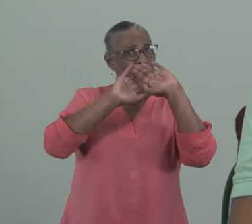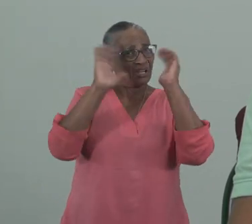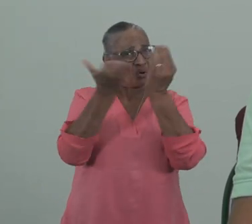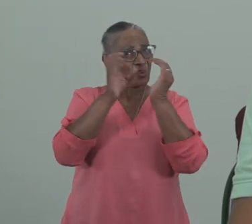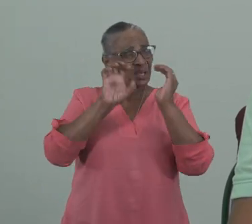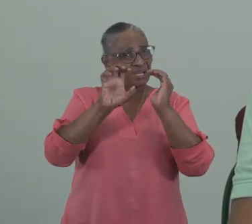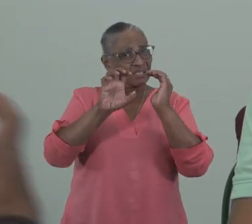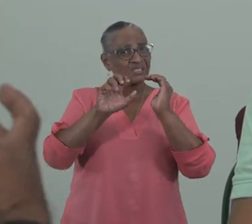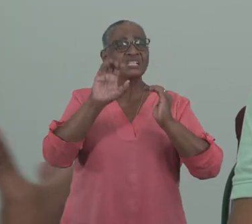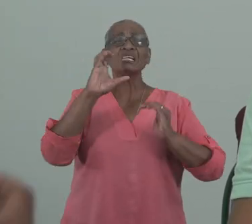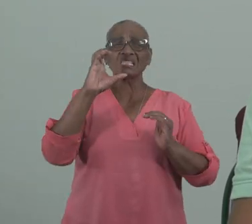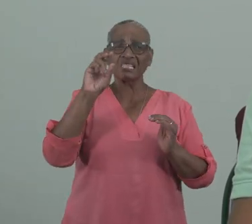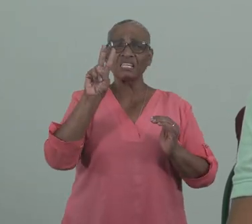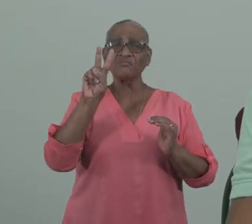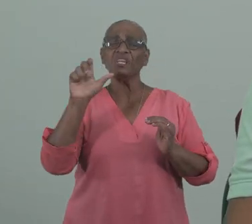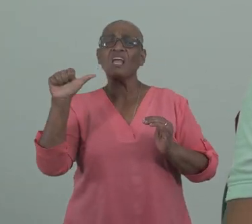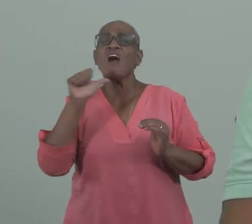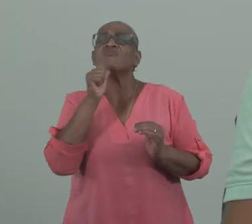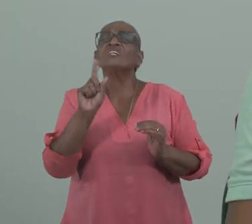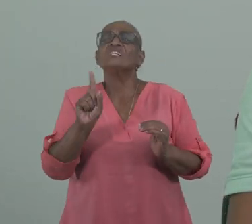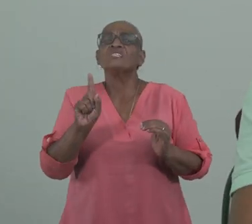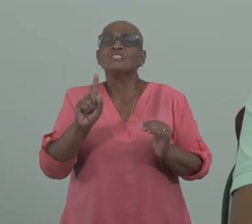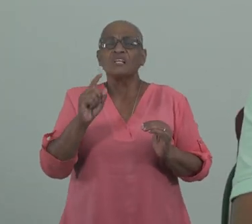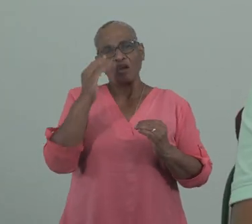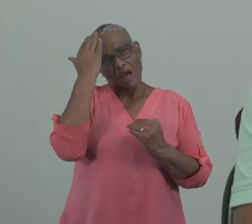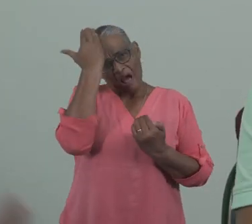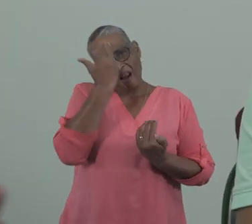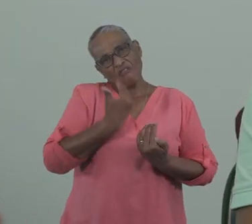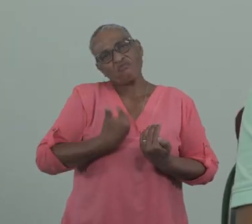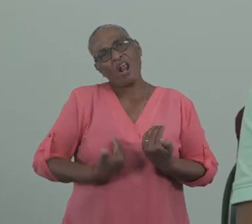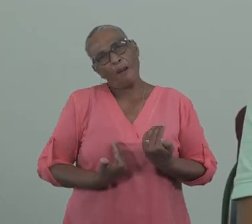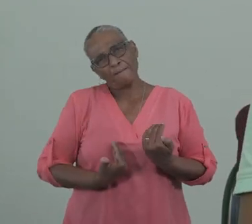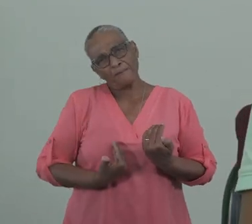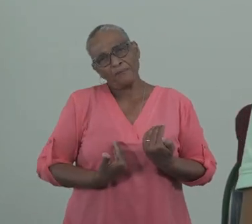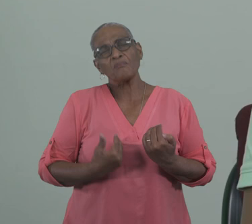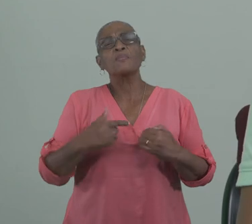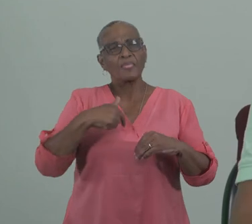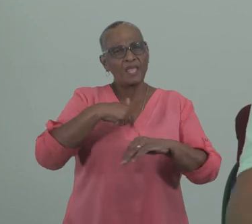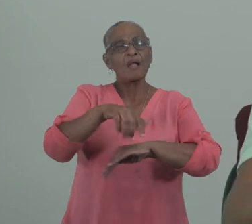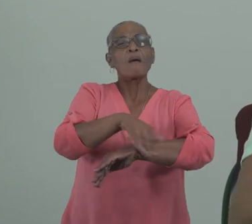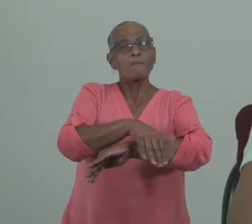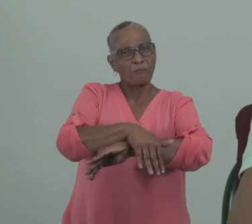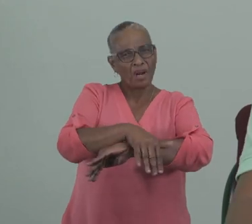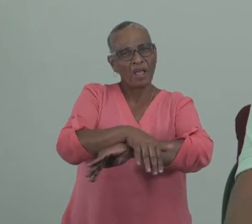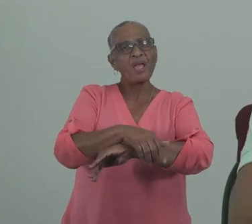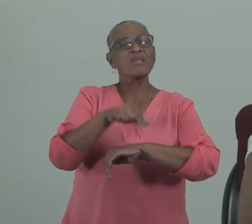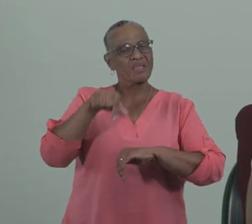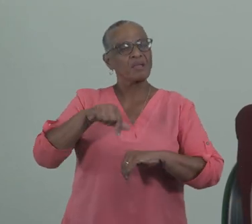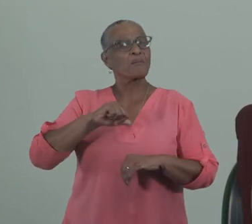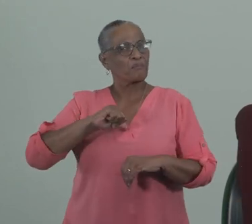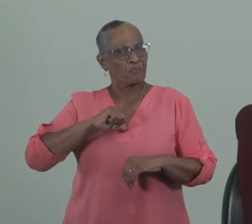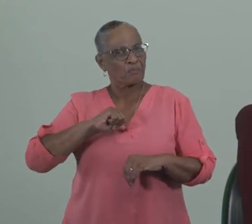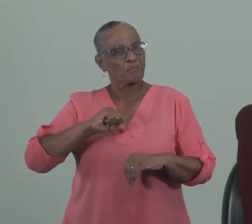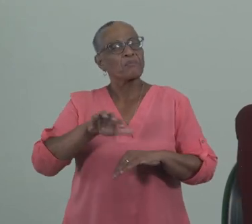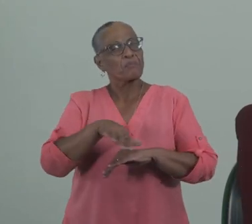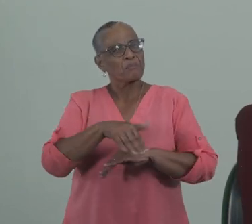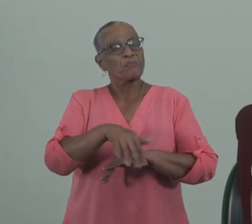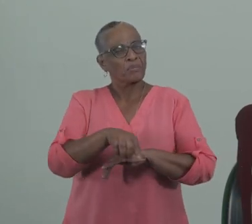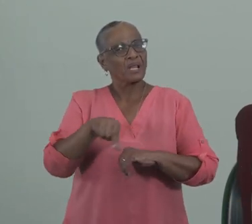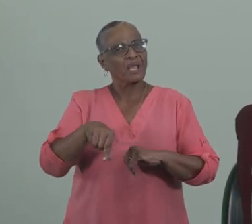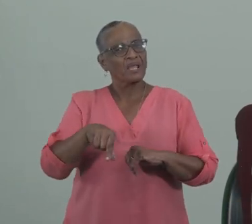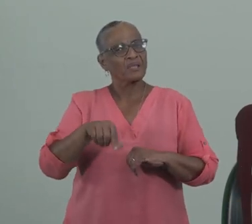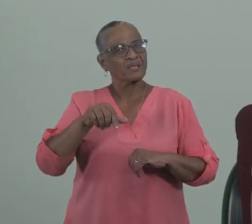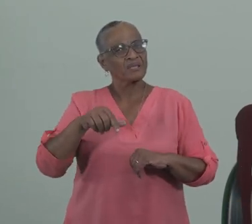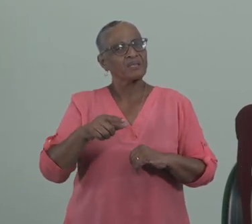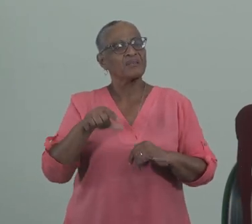heel groot. Wat is CVA eigenlijk dan? Nou, een beroerte, zijn dat beroerte? Dus, ik ben blij dat je begint aan zijn, dit is zo, hè,